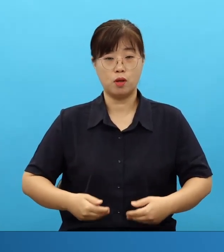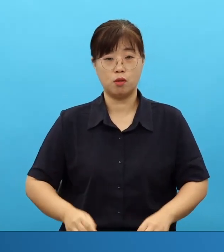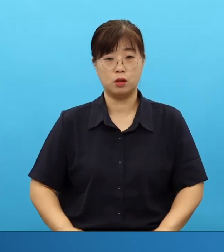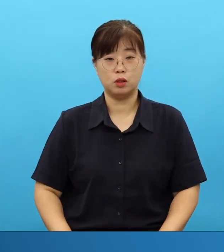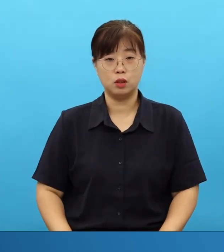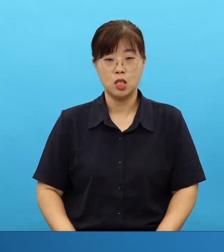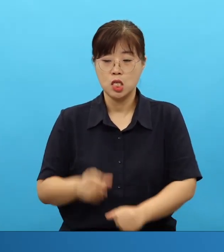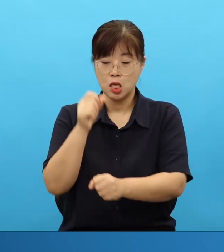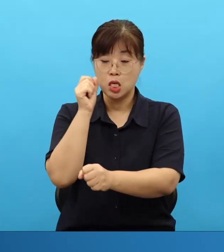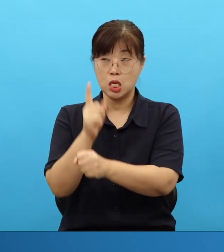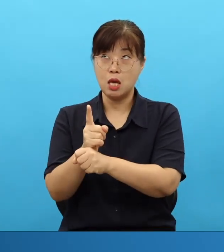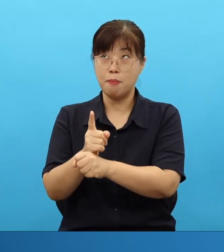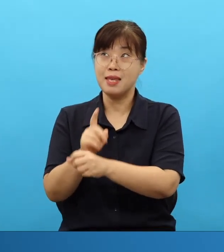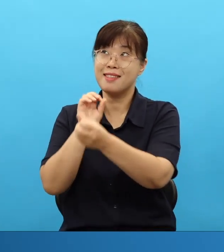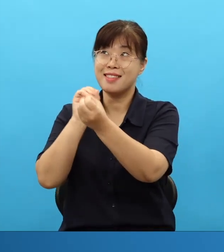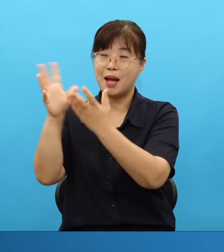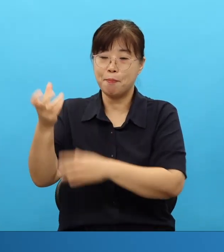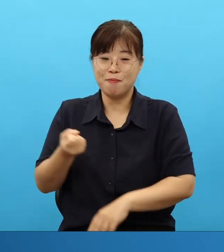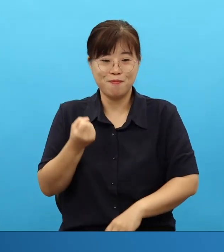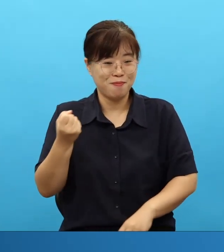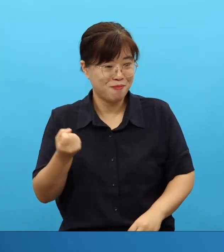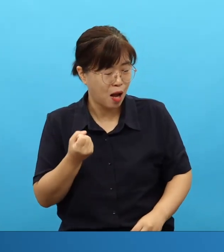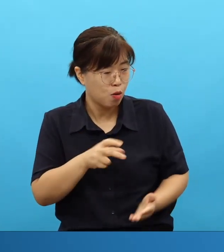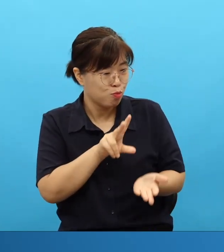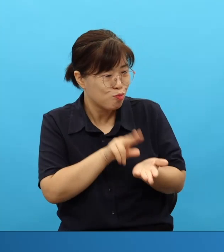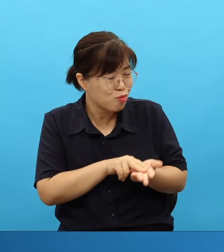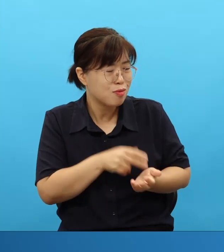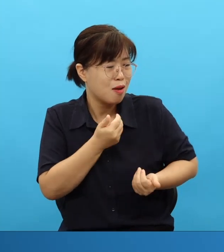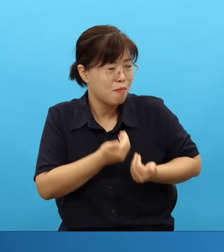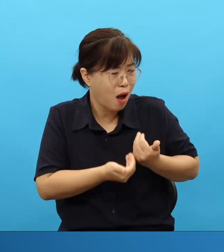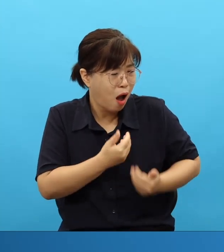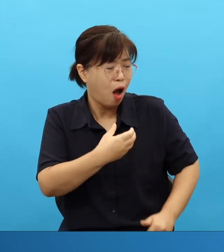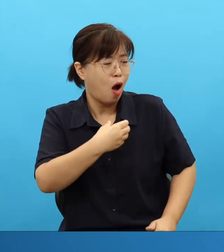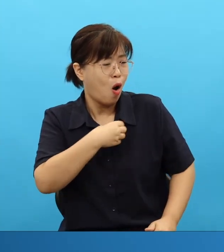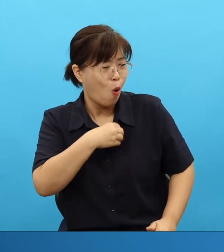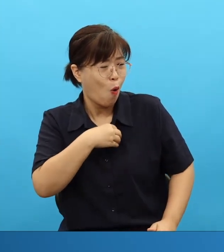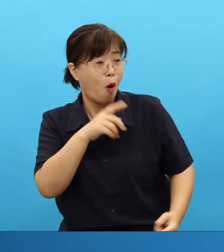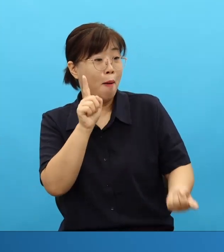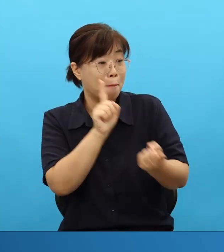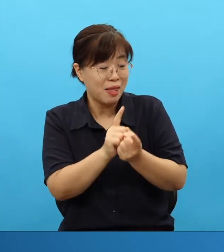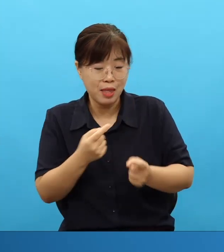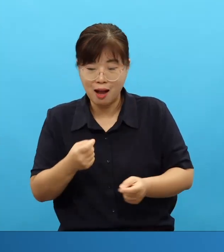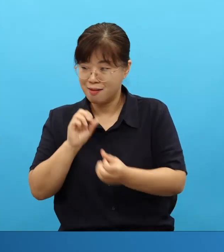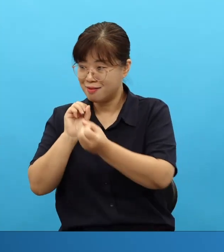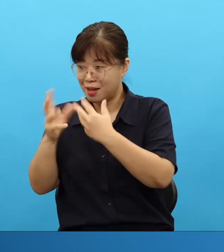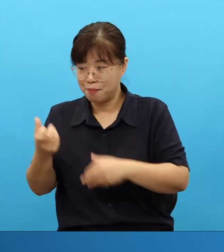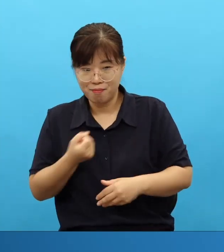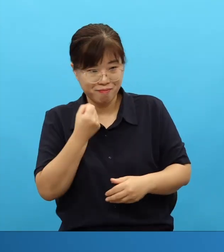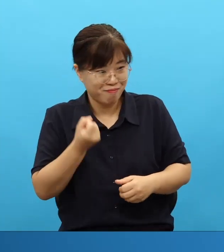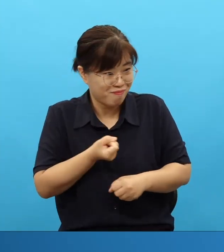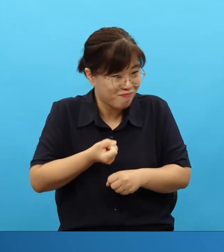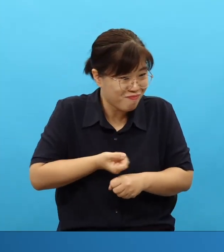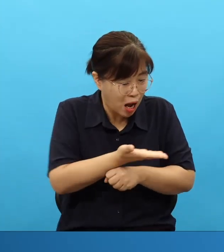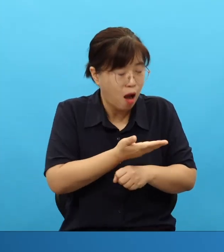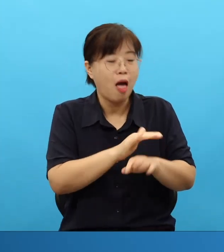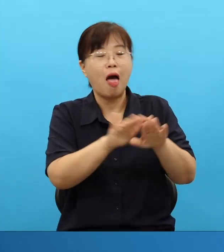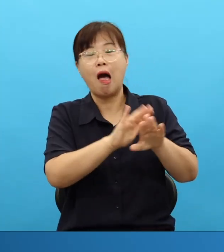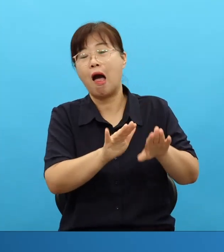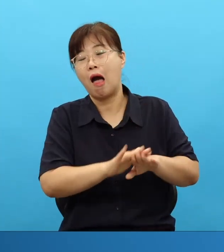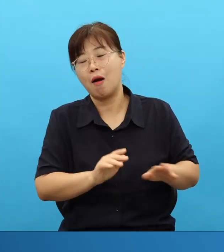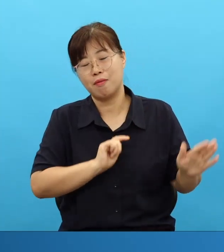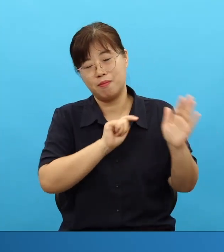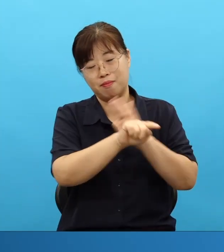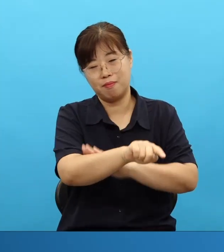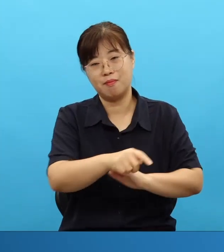답을 가지고 가는니다 이미 갱신해야 될 방향을 지금 가지고